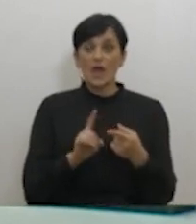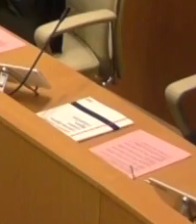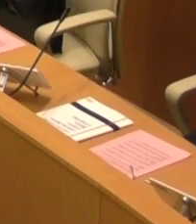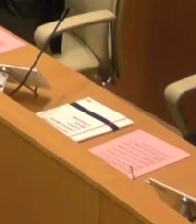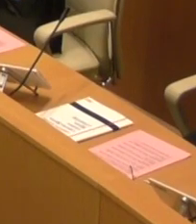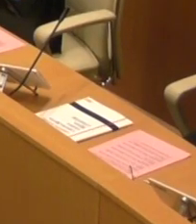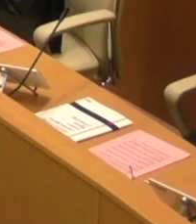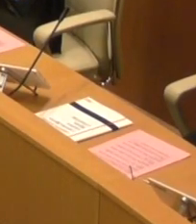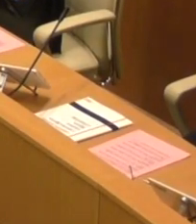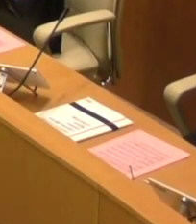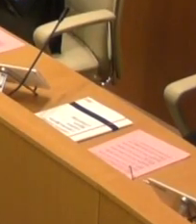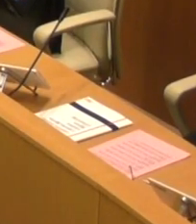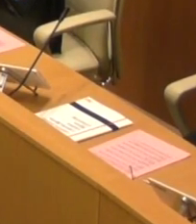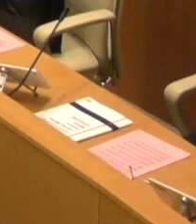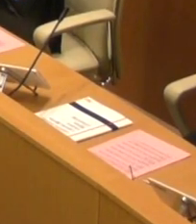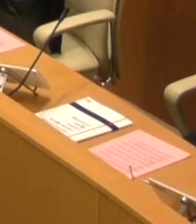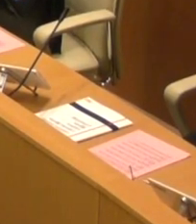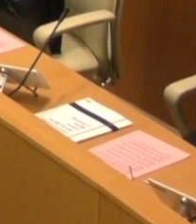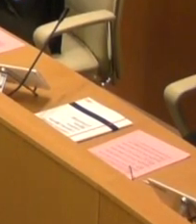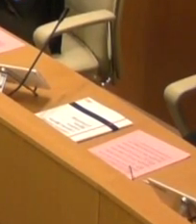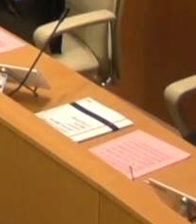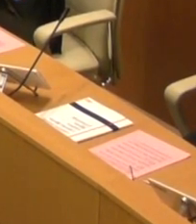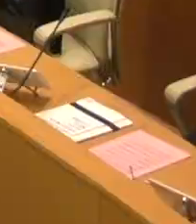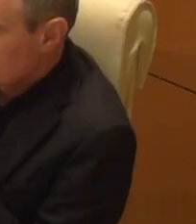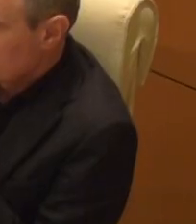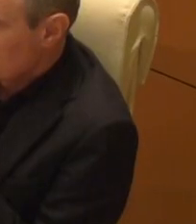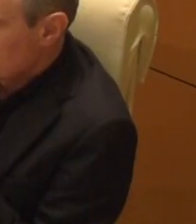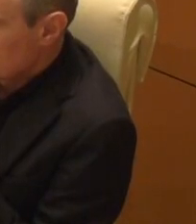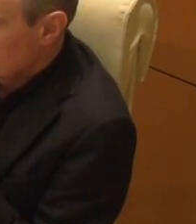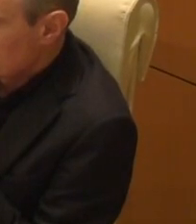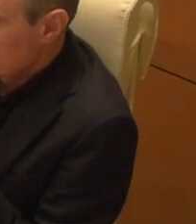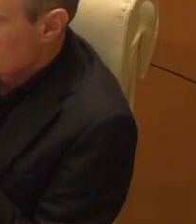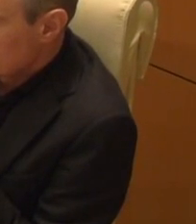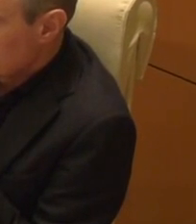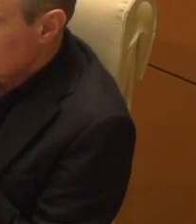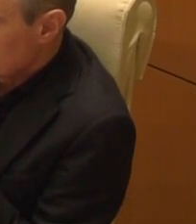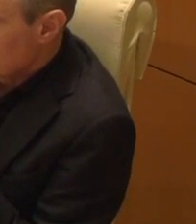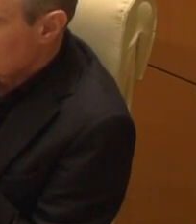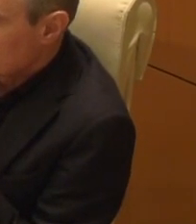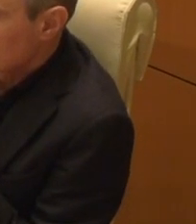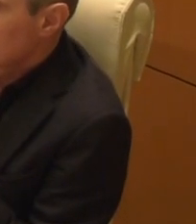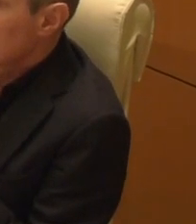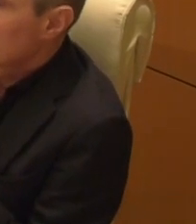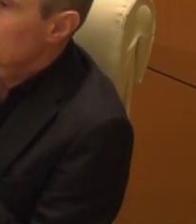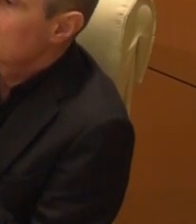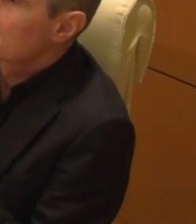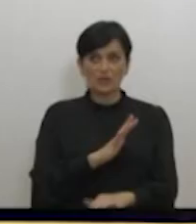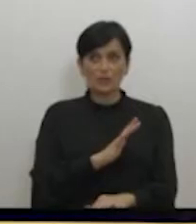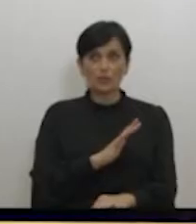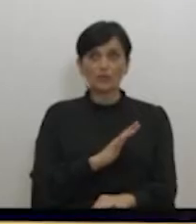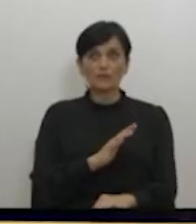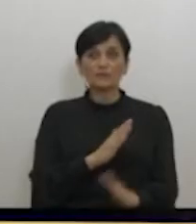ეხება. მას შემდეგ, რაც შალვა პაპუაშვილმა ოპოზიციურ ფლანგზე წესრიგი დაამყარა ქართულმა ოცნებამ კანონ პროექტების განხილვა